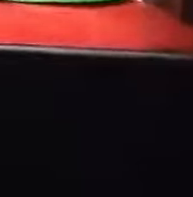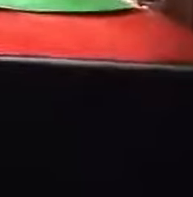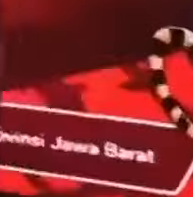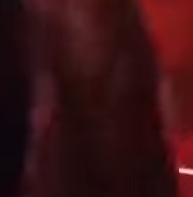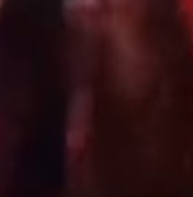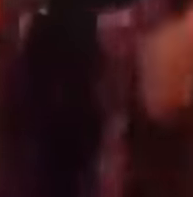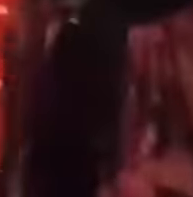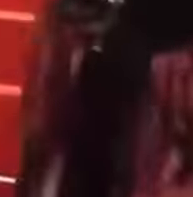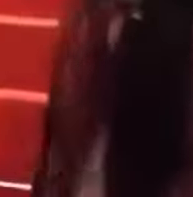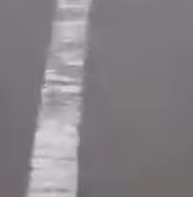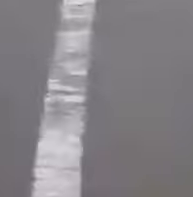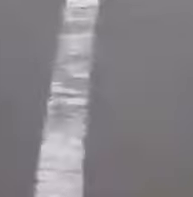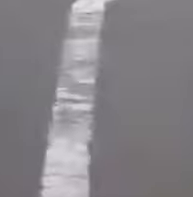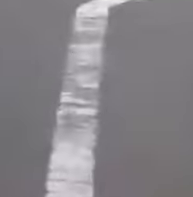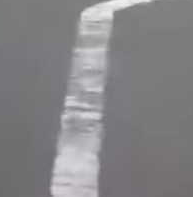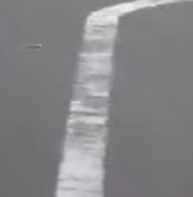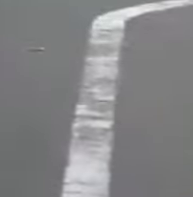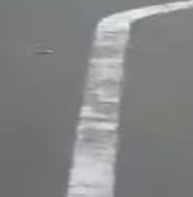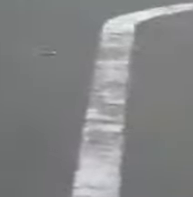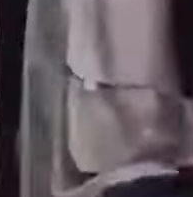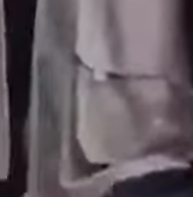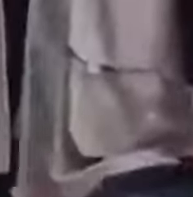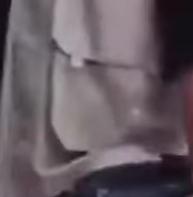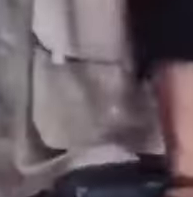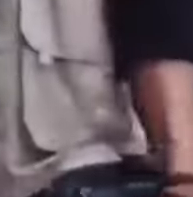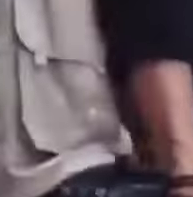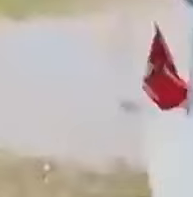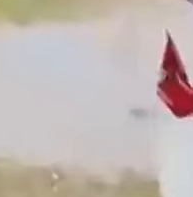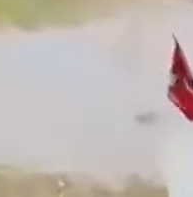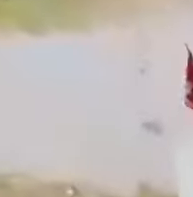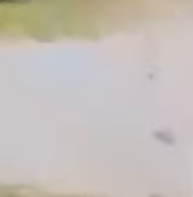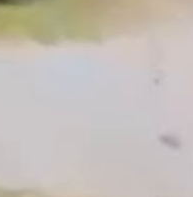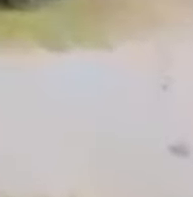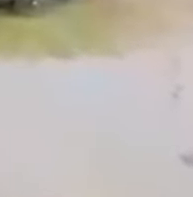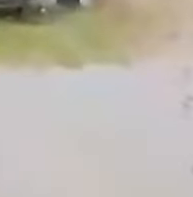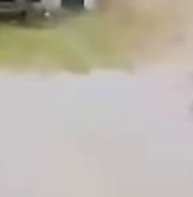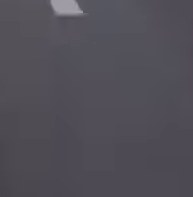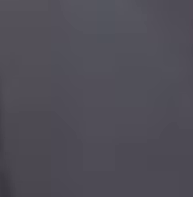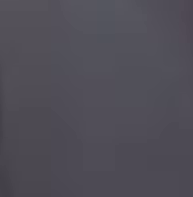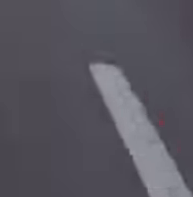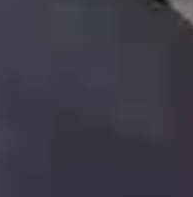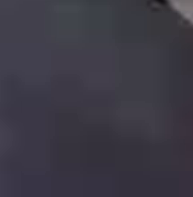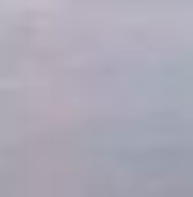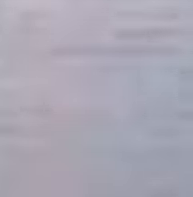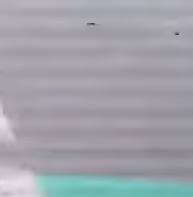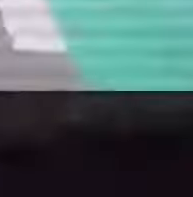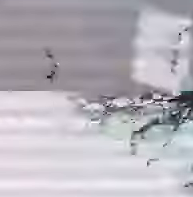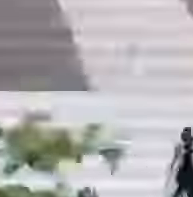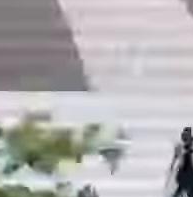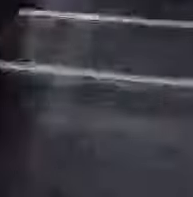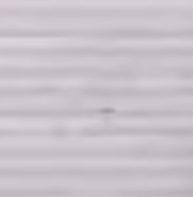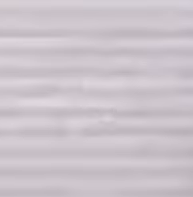khas Jawa Barat. Touring Demokrasi Road 27 November 2024 diselenggarakan pada tanggal